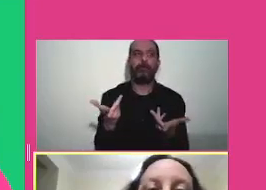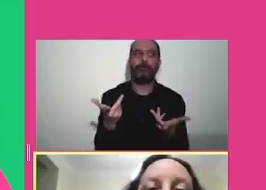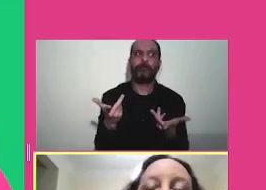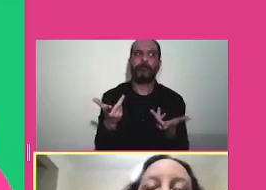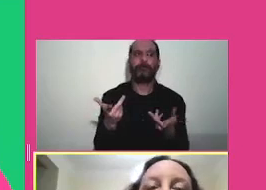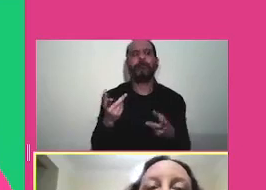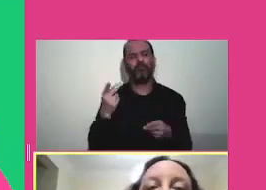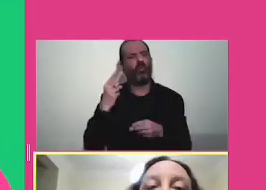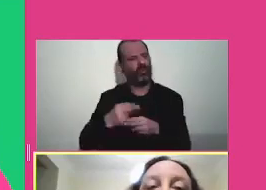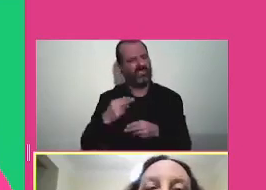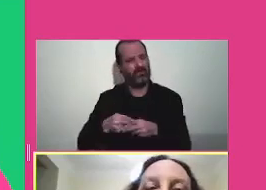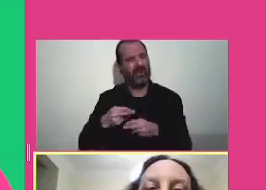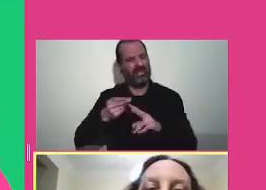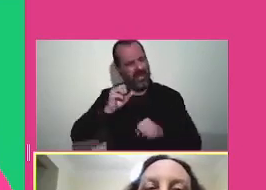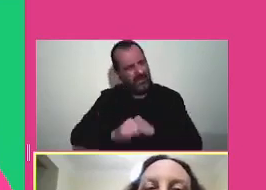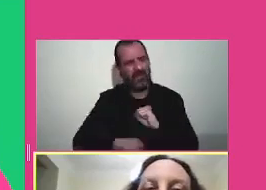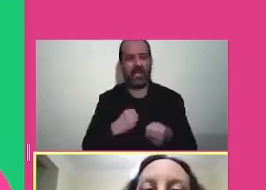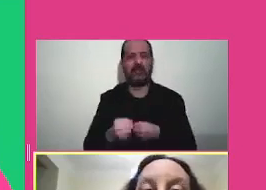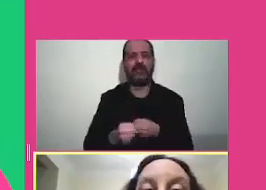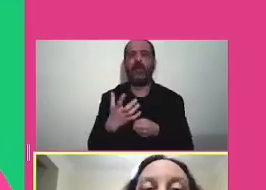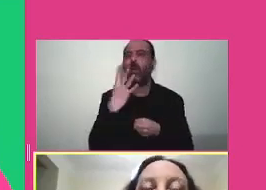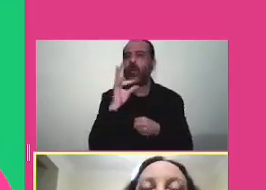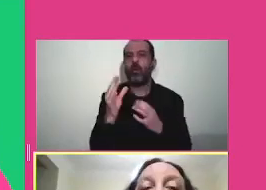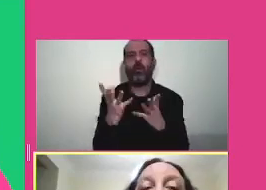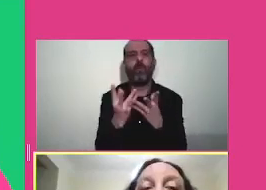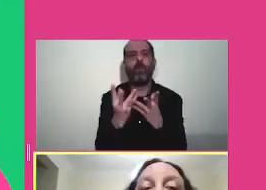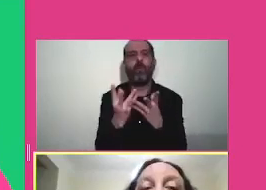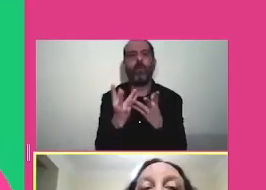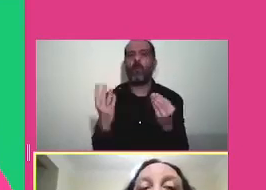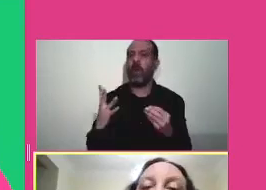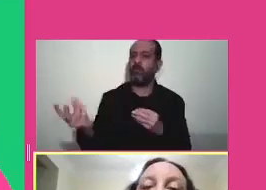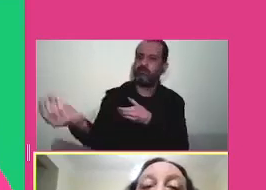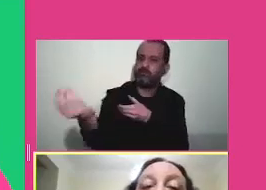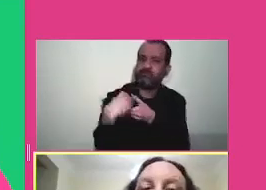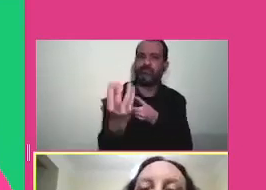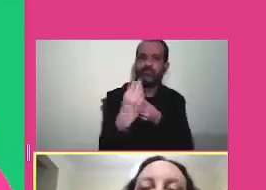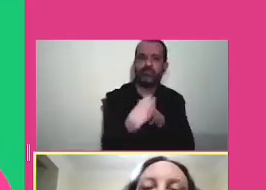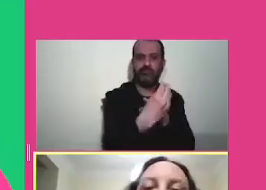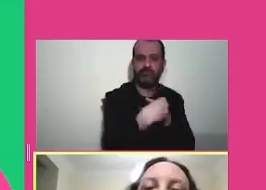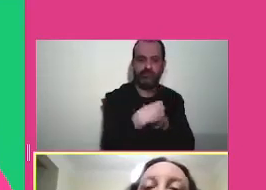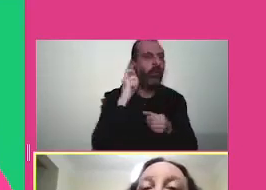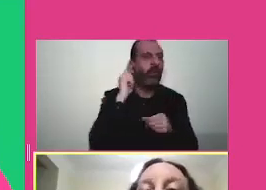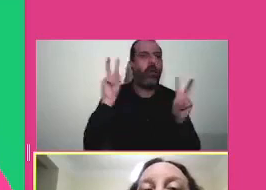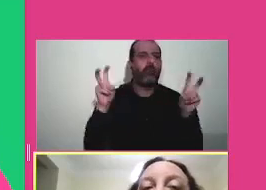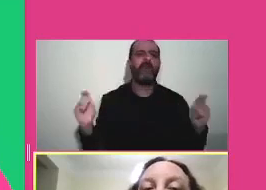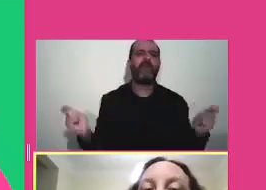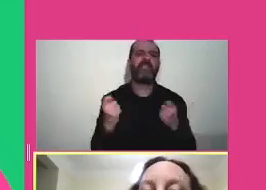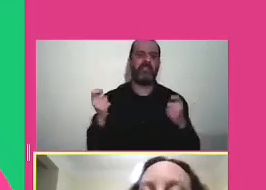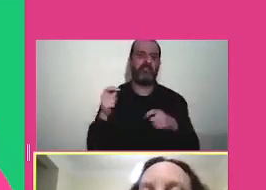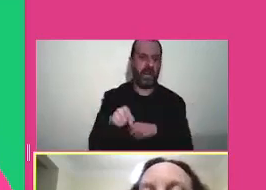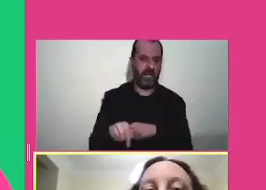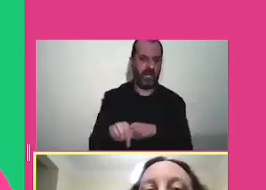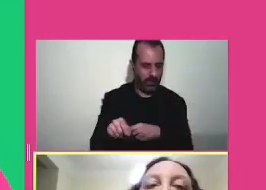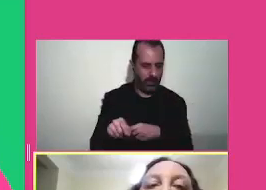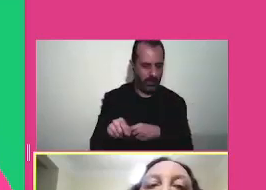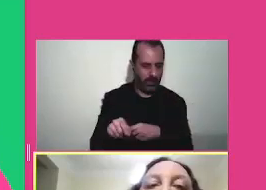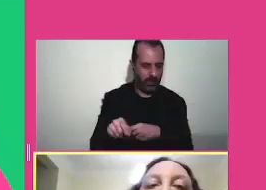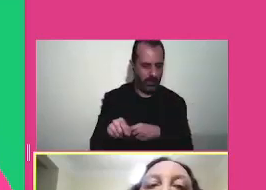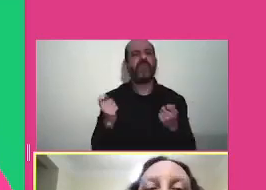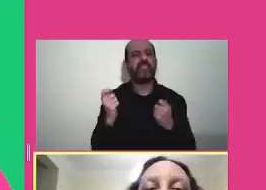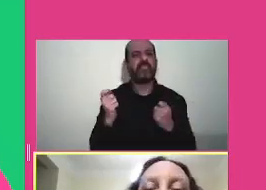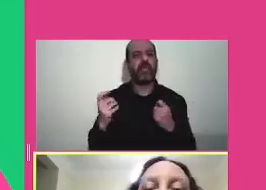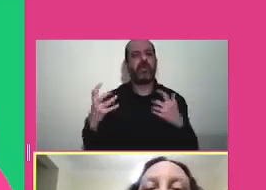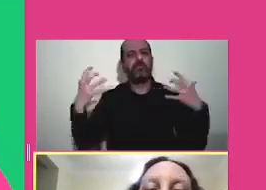μια δράση που συμμετείχαν πάρα πολλοί άνθρωποι, ήταν η δράση των φεστιβάλ, τα οποία οργάνωσαν οι συνεργάτες μας